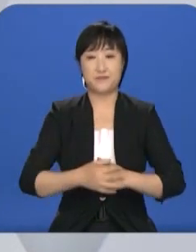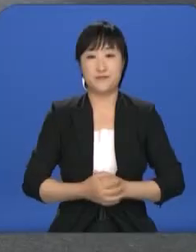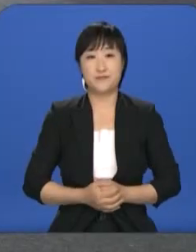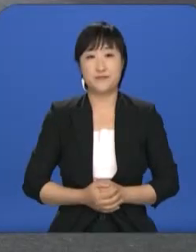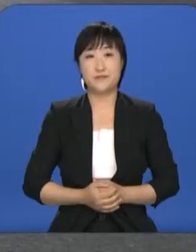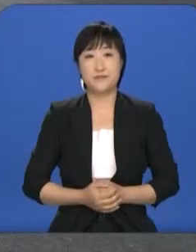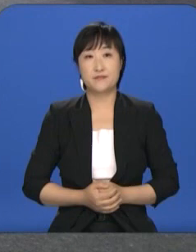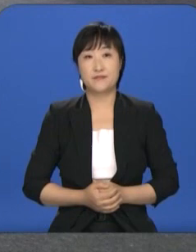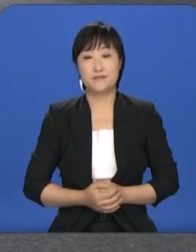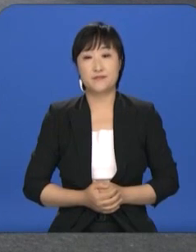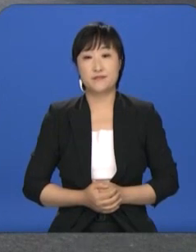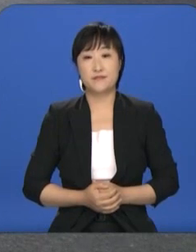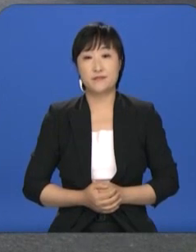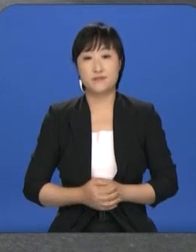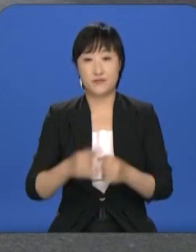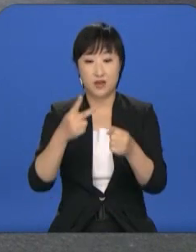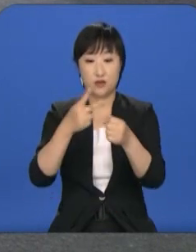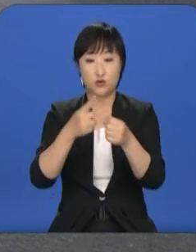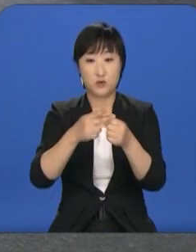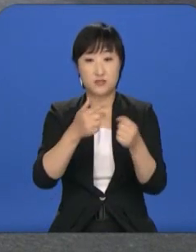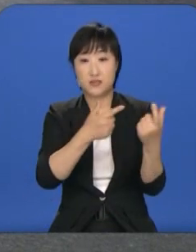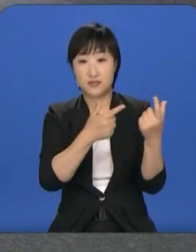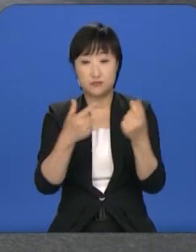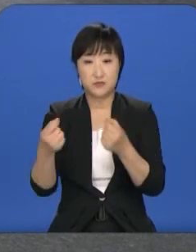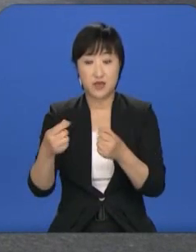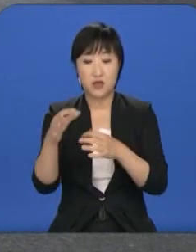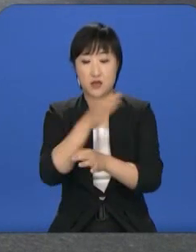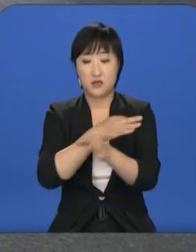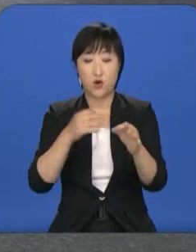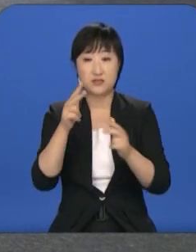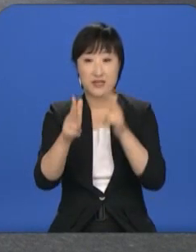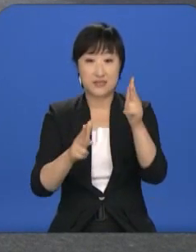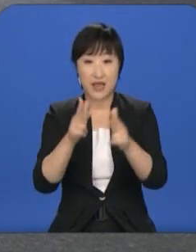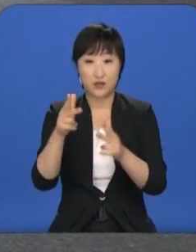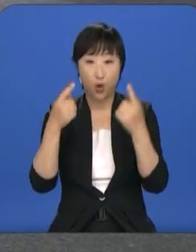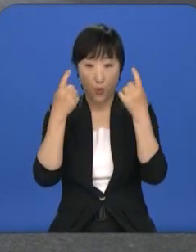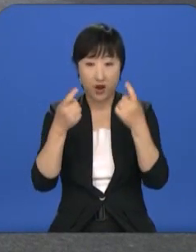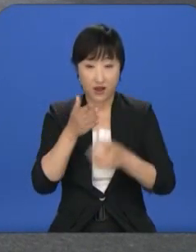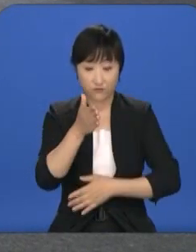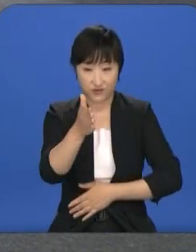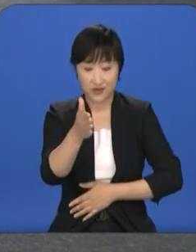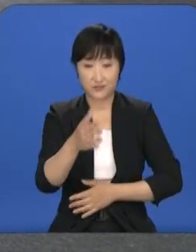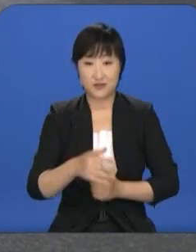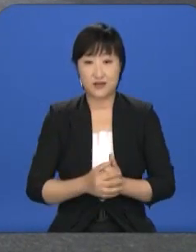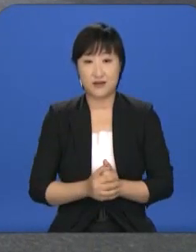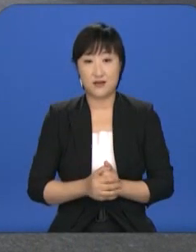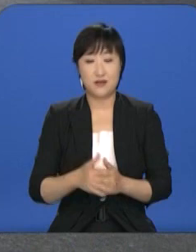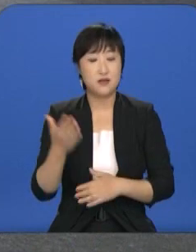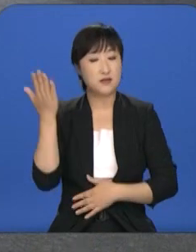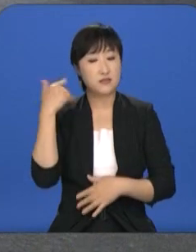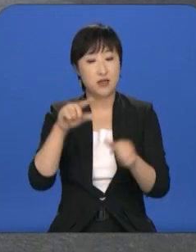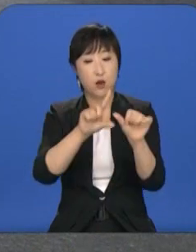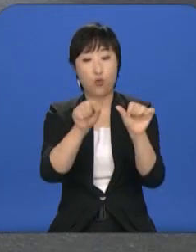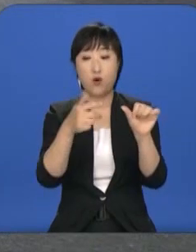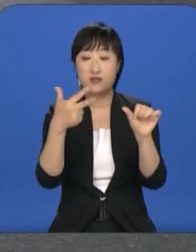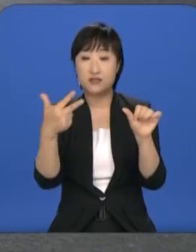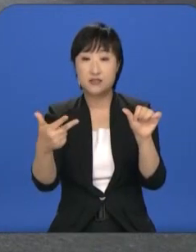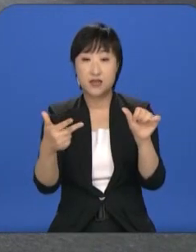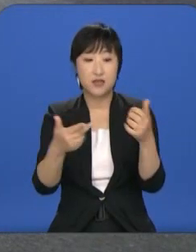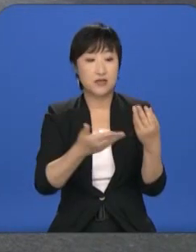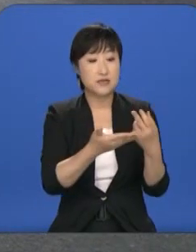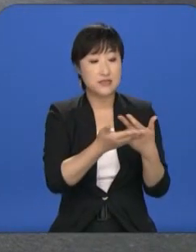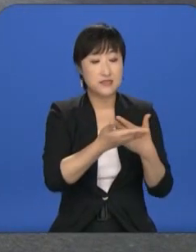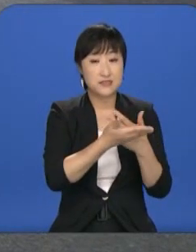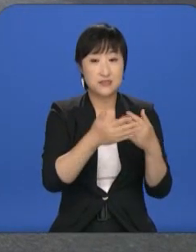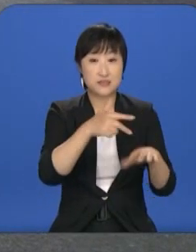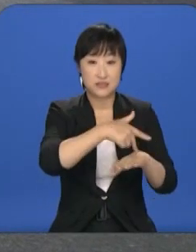감사합니다. 두 번째 질문은 경제, 산업, 관광 분야에 대한 질문입니다. 지난 5월 7일부터 진도